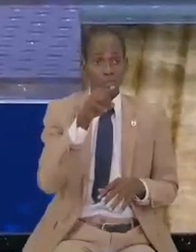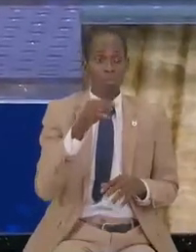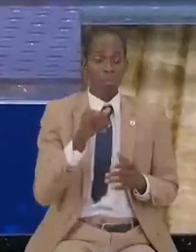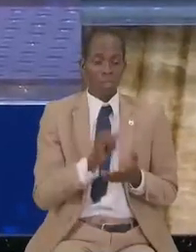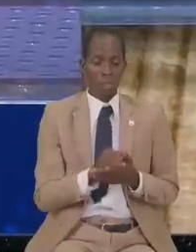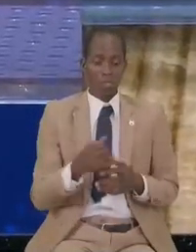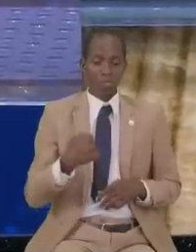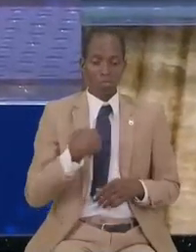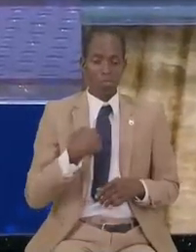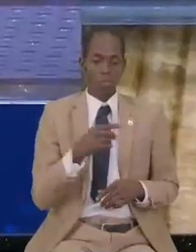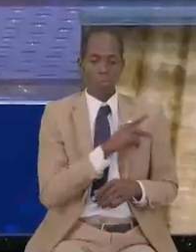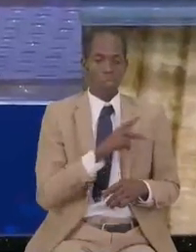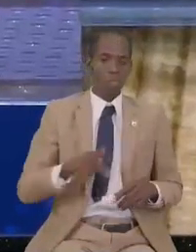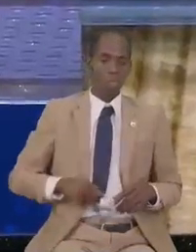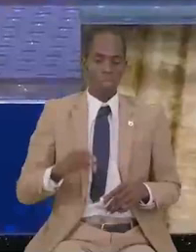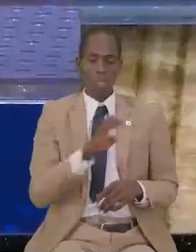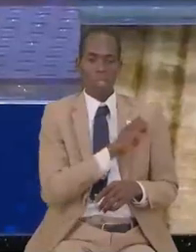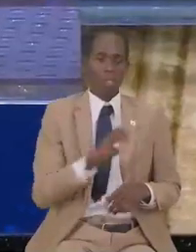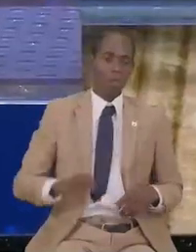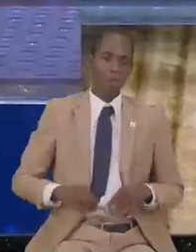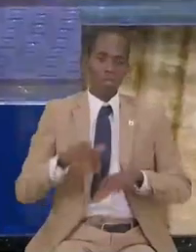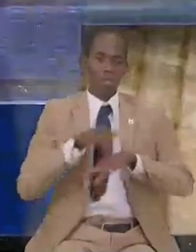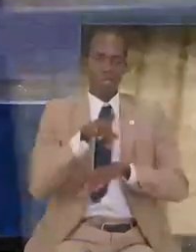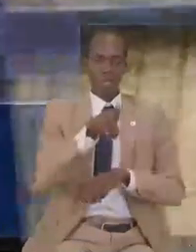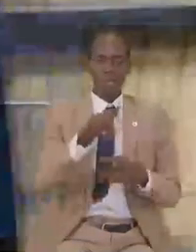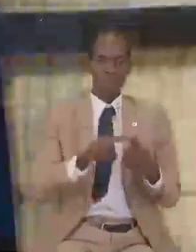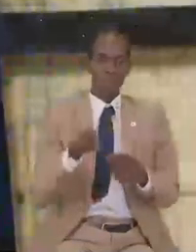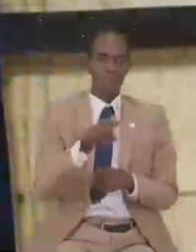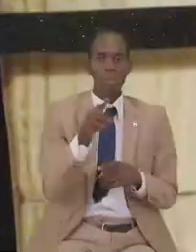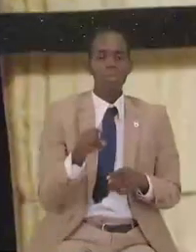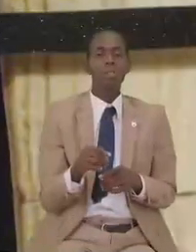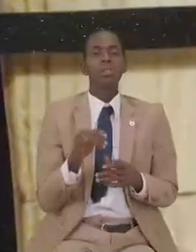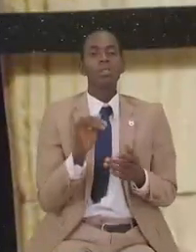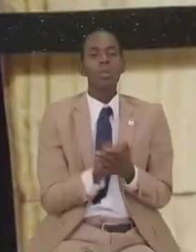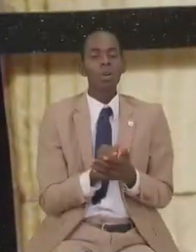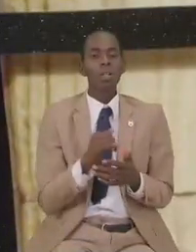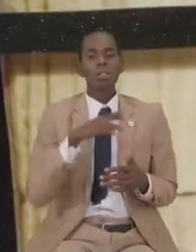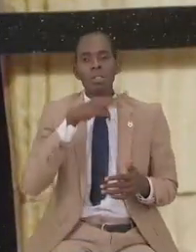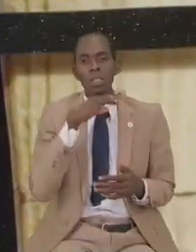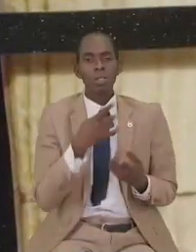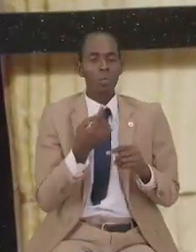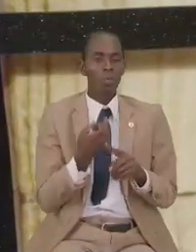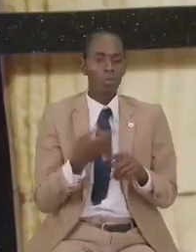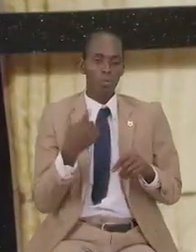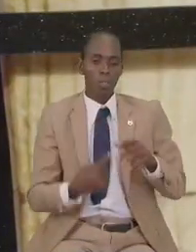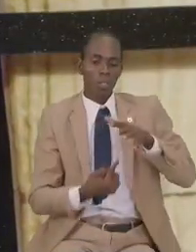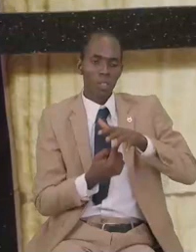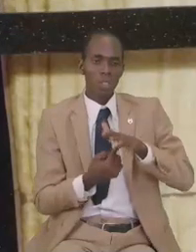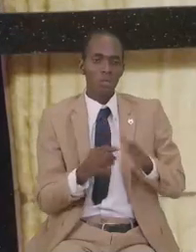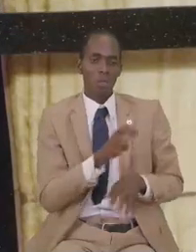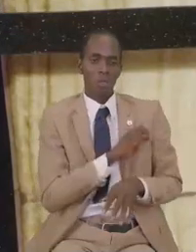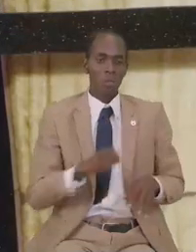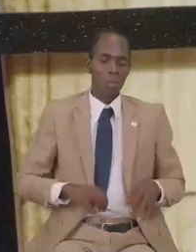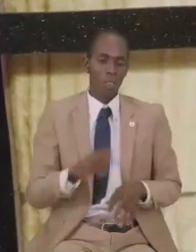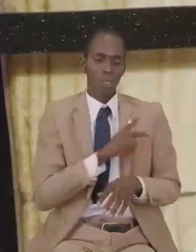roi, l'empereur, je vous envoie ceci. L'iniquité venant du grand chef de l'empereur de